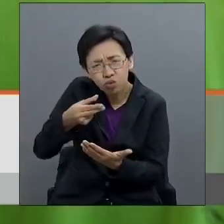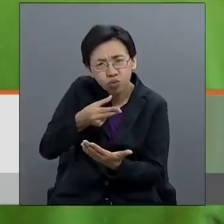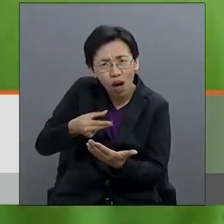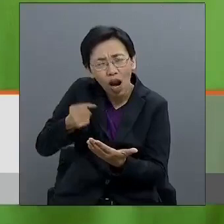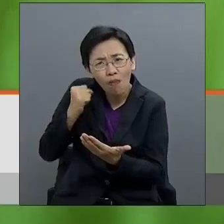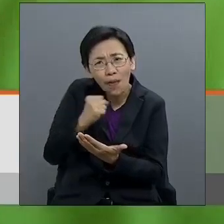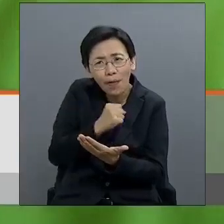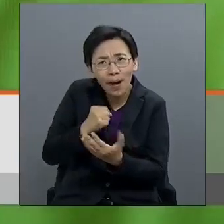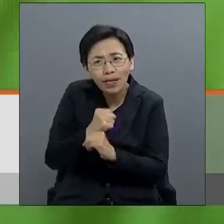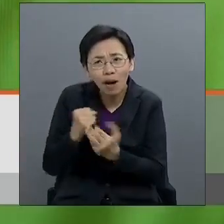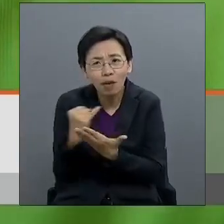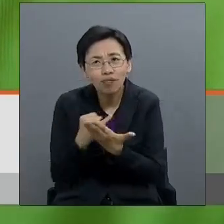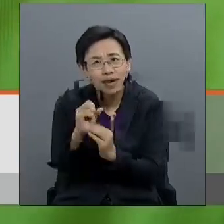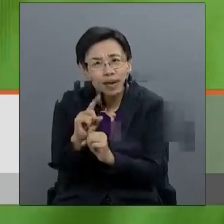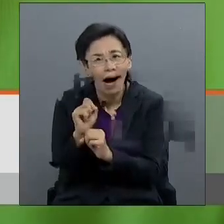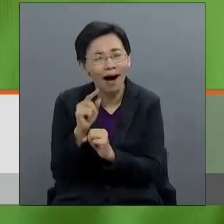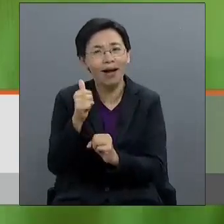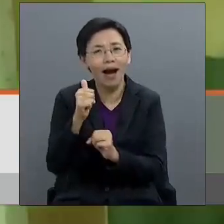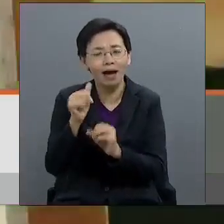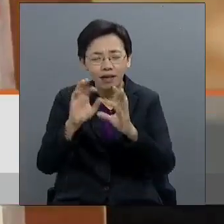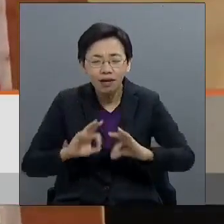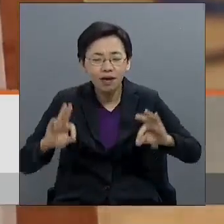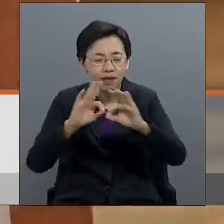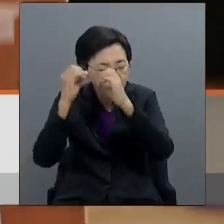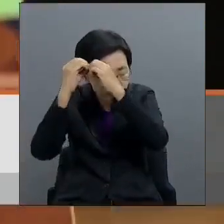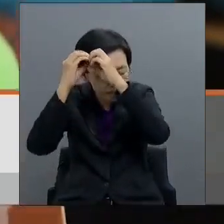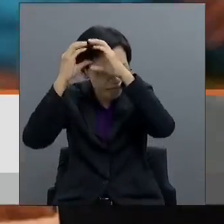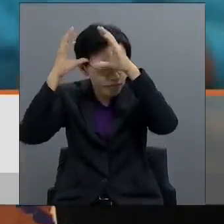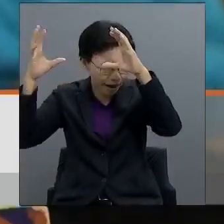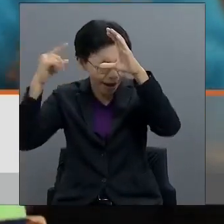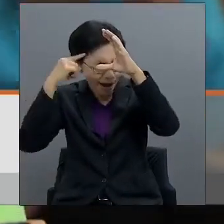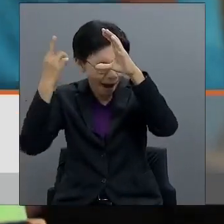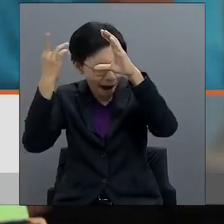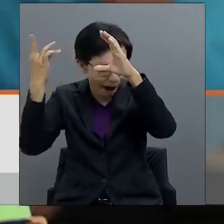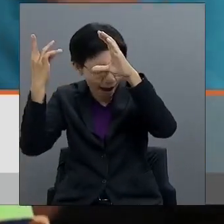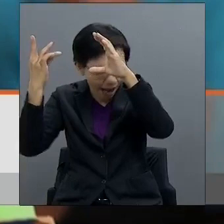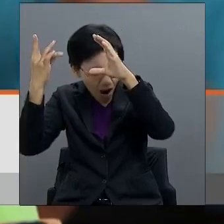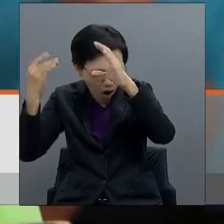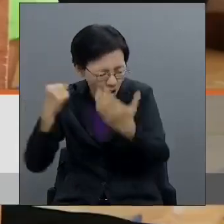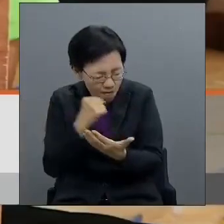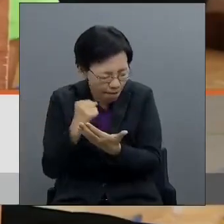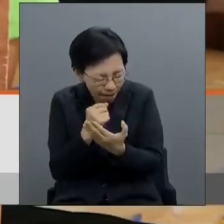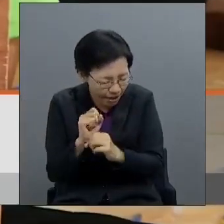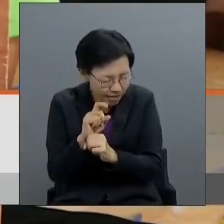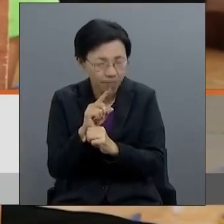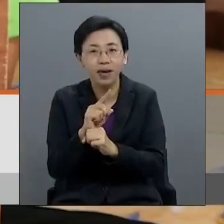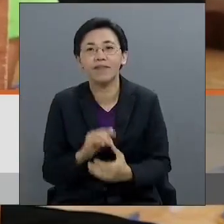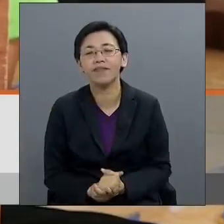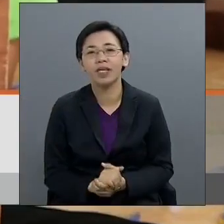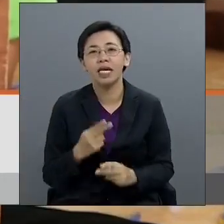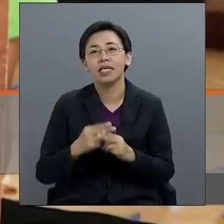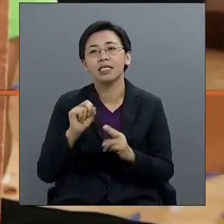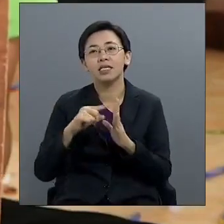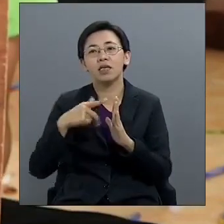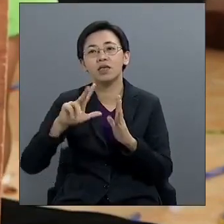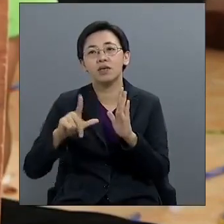พราะสิ่งสำคัญกว่าคือจินตนาการในฐานะที่เคยเป็นผู้บริหารสถานศึกษามาหลายแห่งอาจารย์สุภชัยเข้า